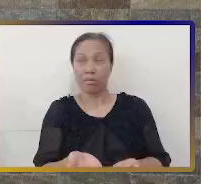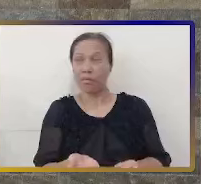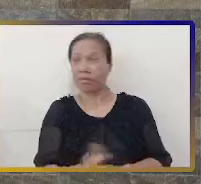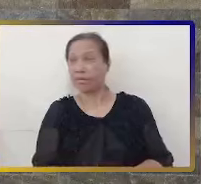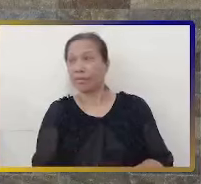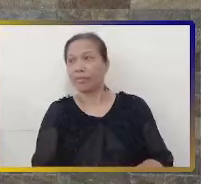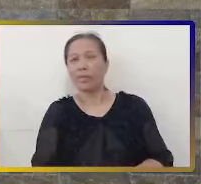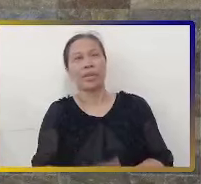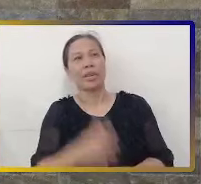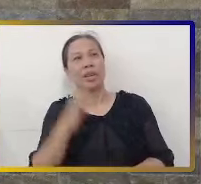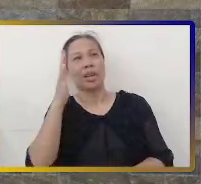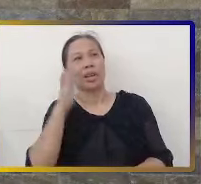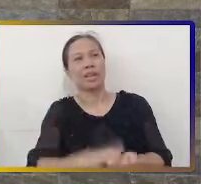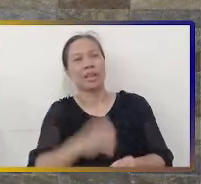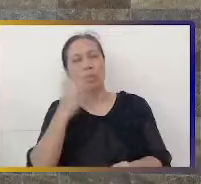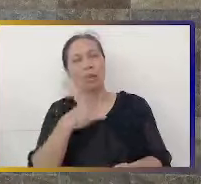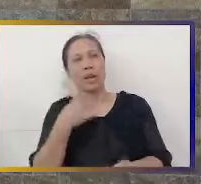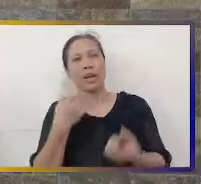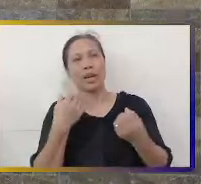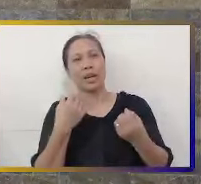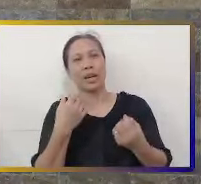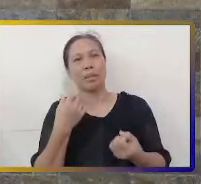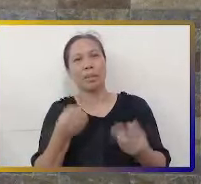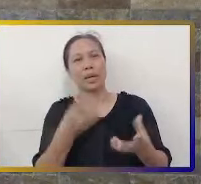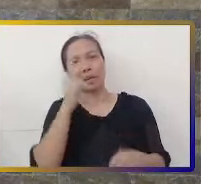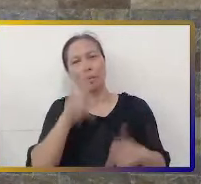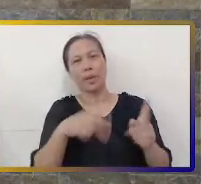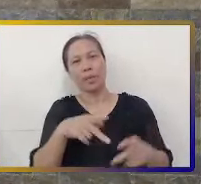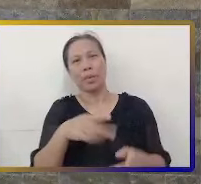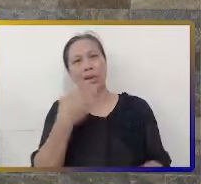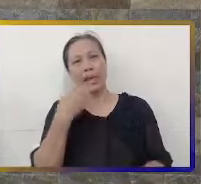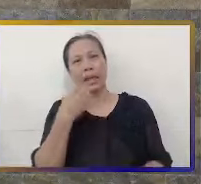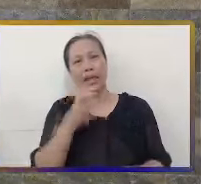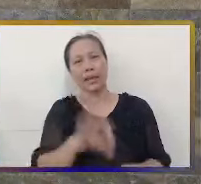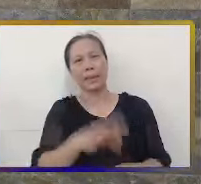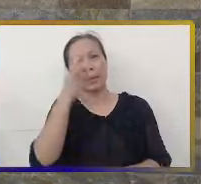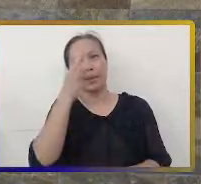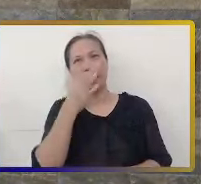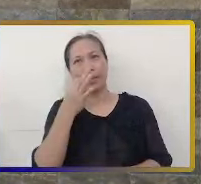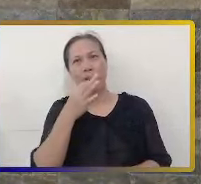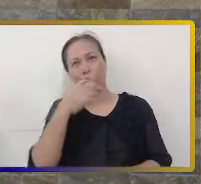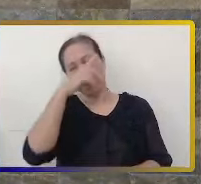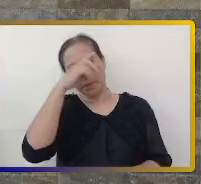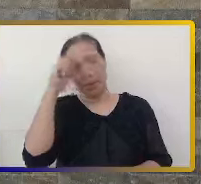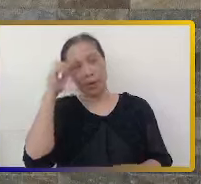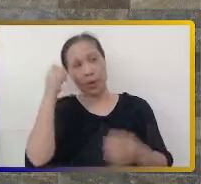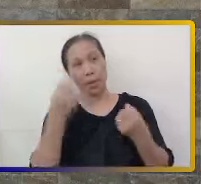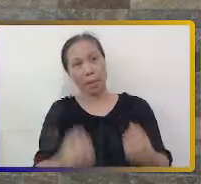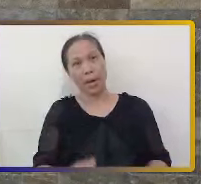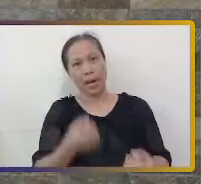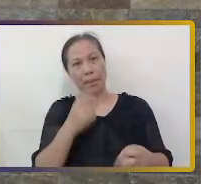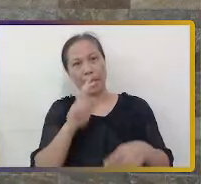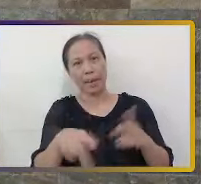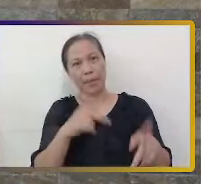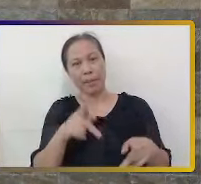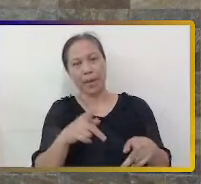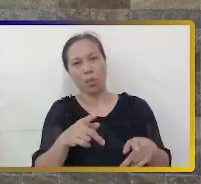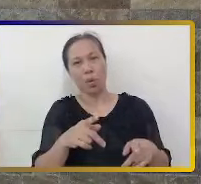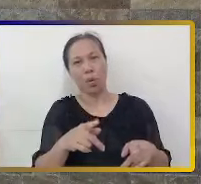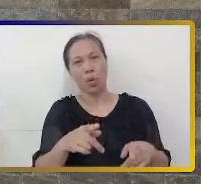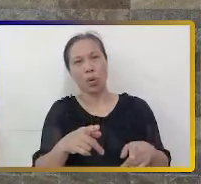maraming mga tao ngayon nakakakain ng spiritual food kasi maraming gumi ng pagkain ng